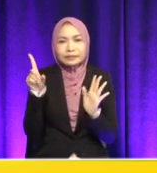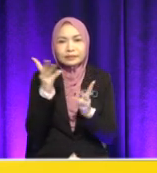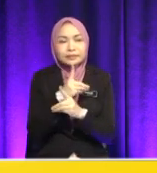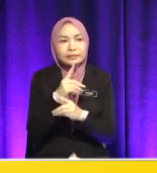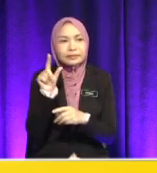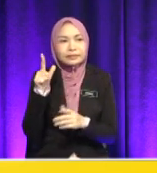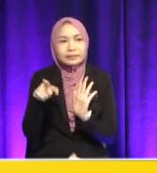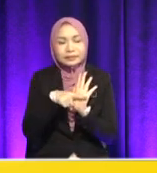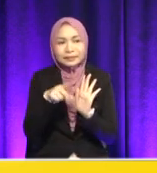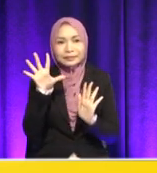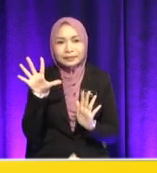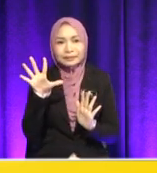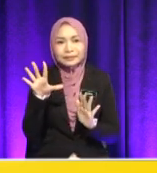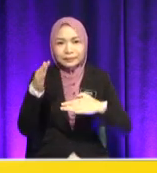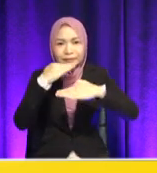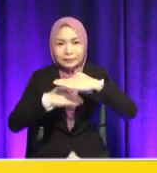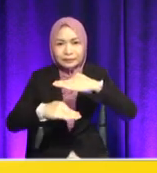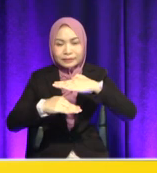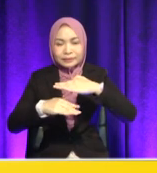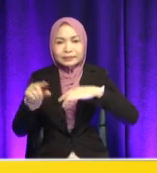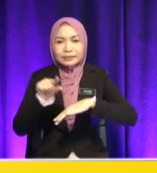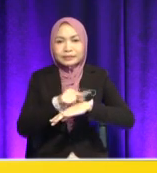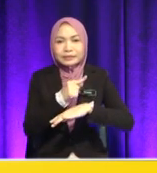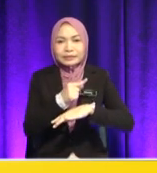di bawahnya pula kita gunakan